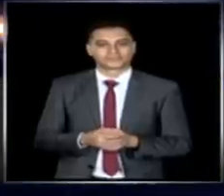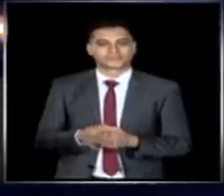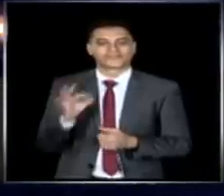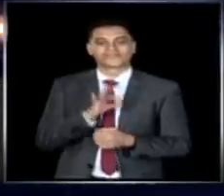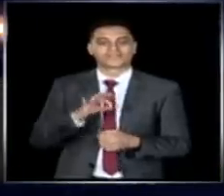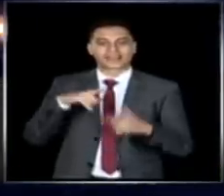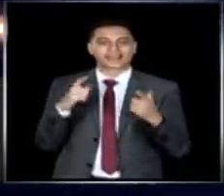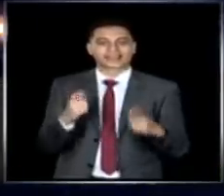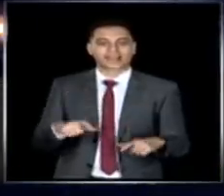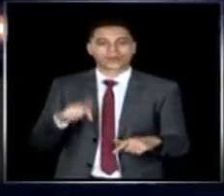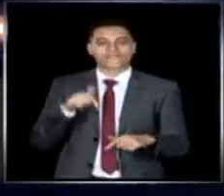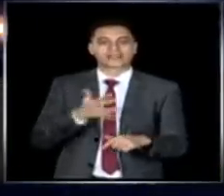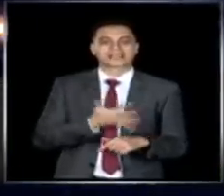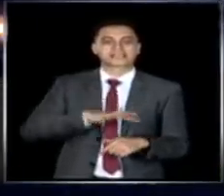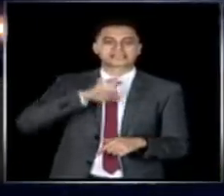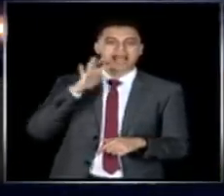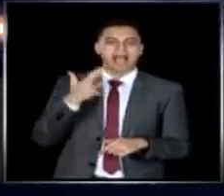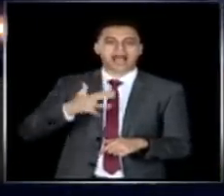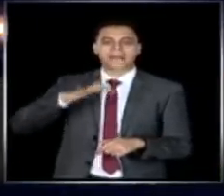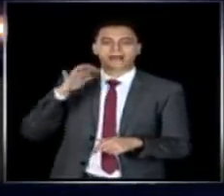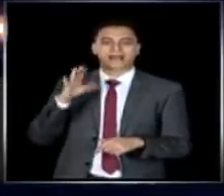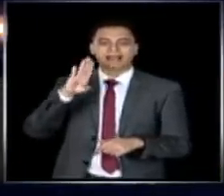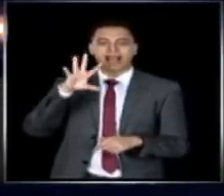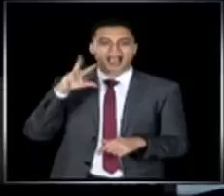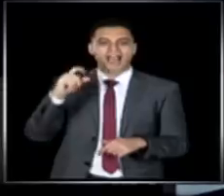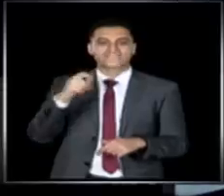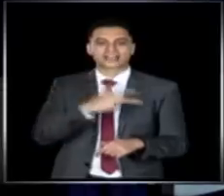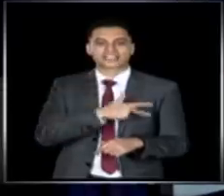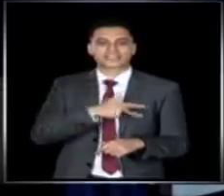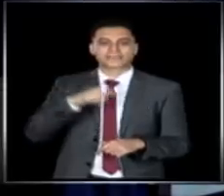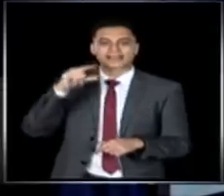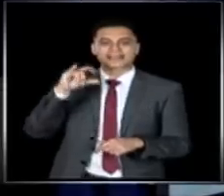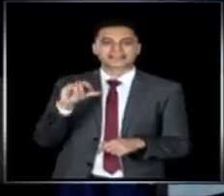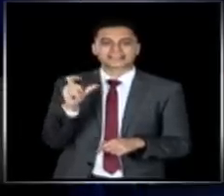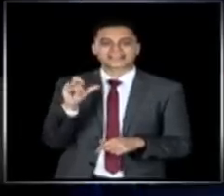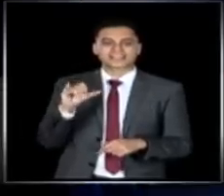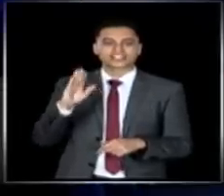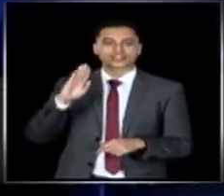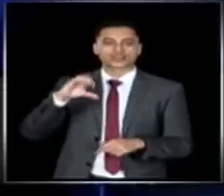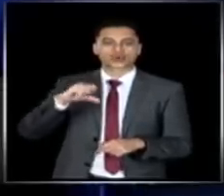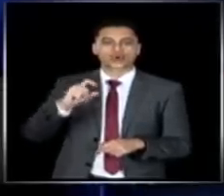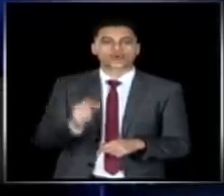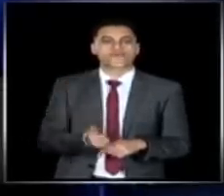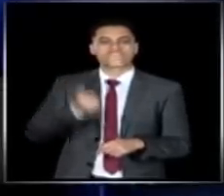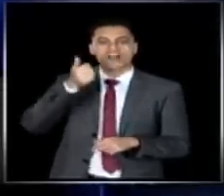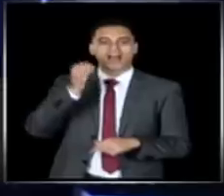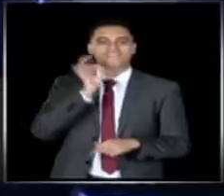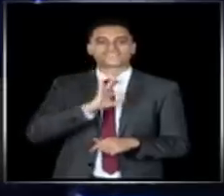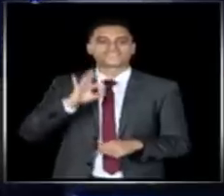علم جغرافيا، في أي دولة يقع كهف دينيسوفا